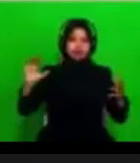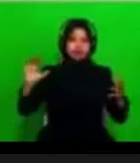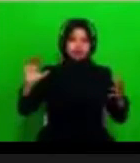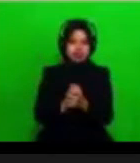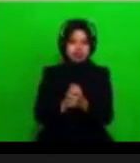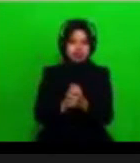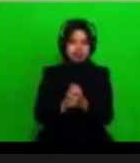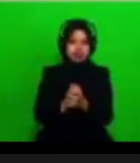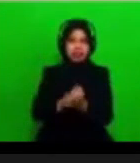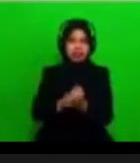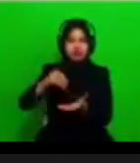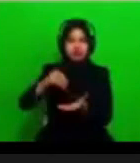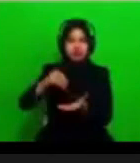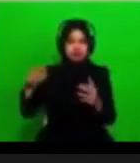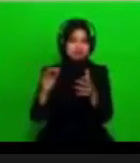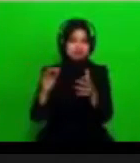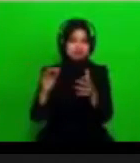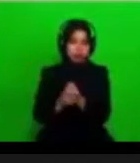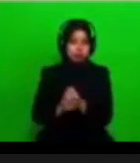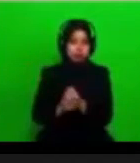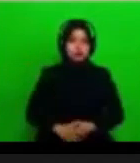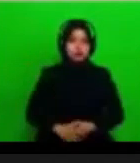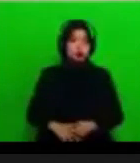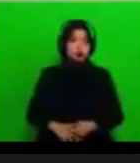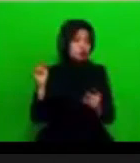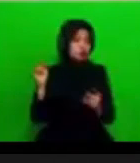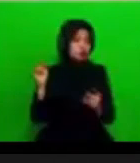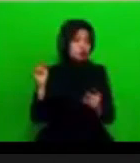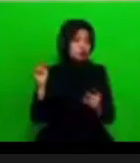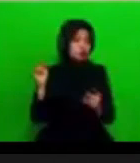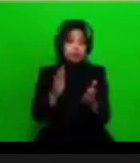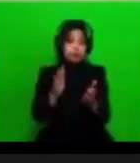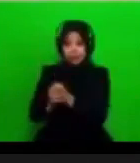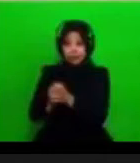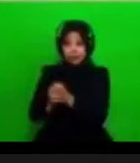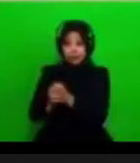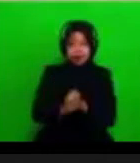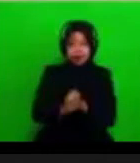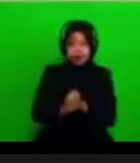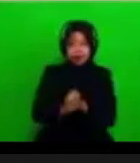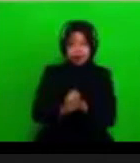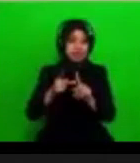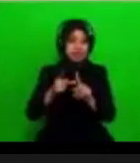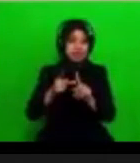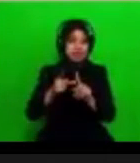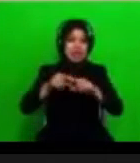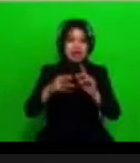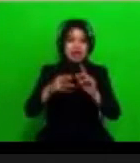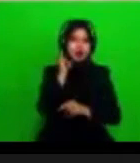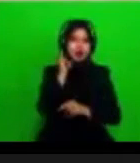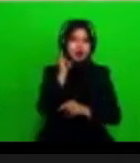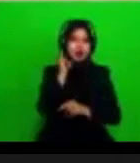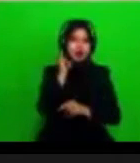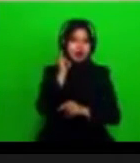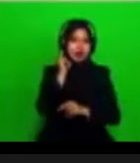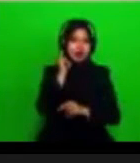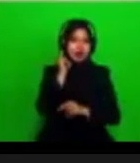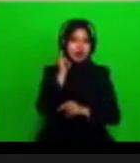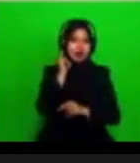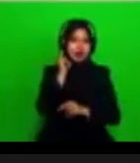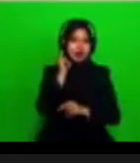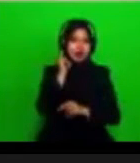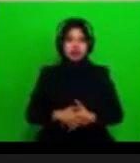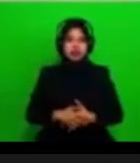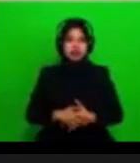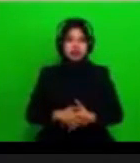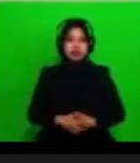Dan juga ini ada materi yang keren nih, ilmu sosial Merdeka Belajar dalam Peta Jalan Pendidikan. Jadi